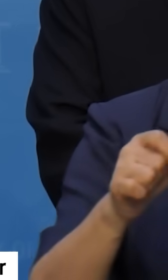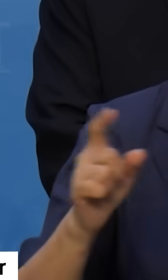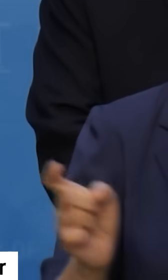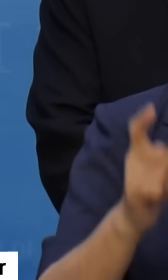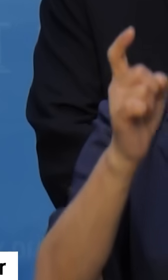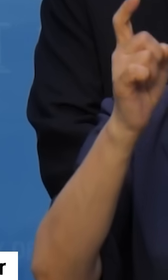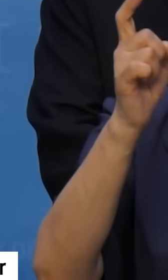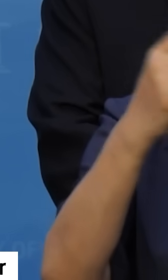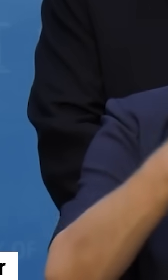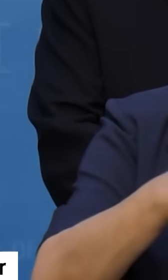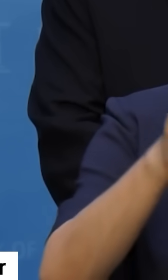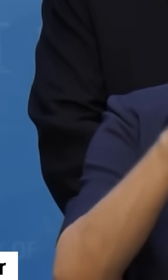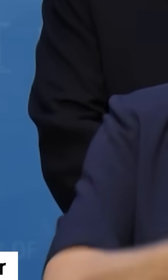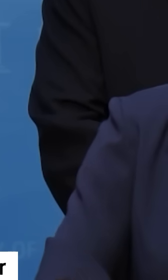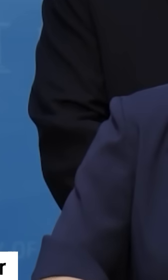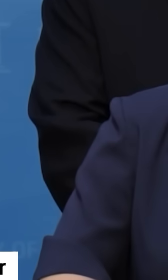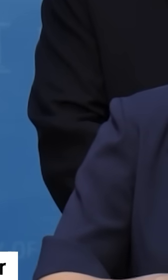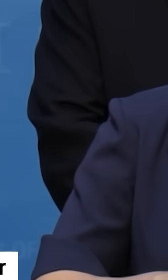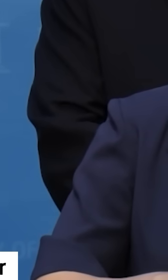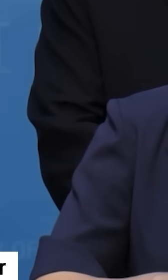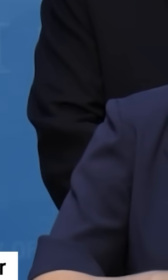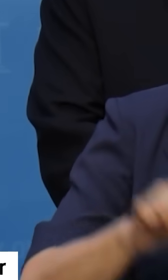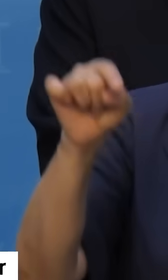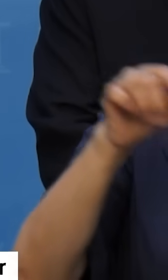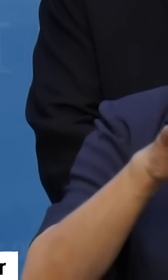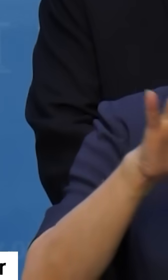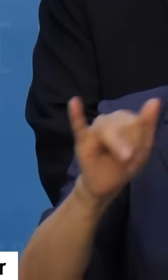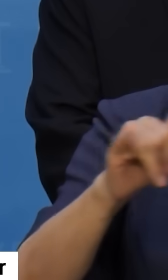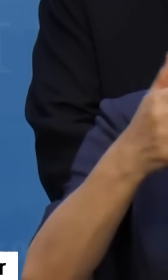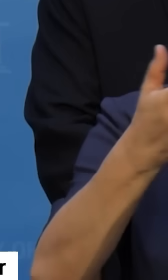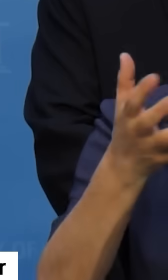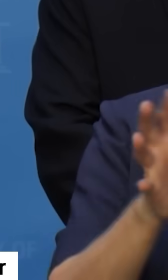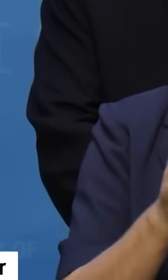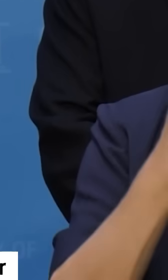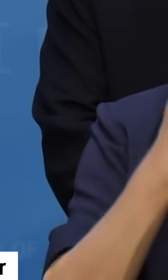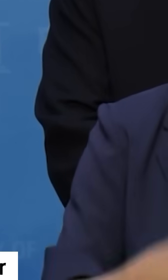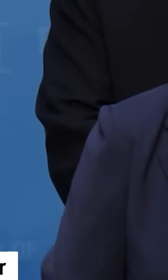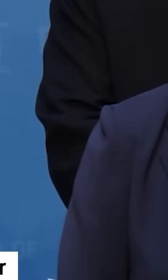논쟁하고 매도하는 정치나 정당은 없습니다.